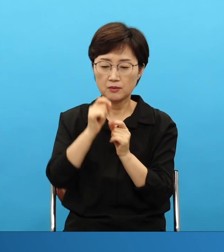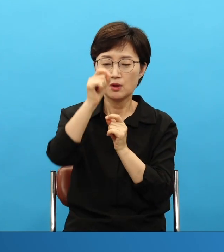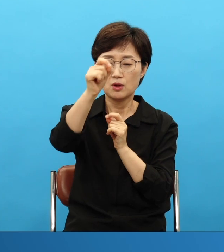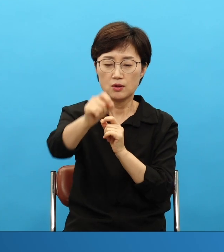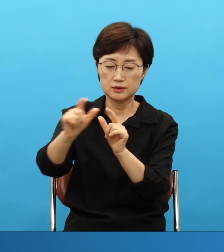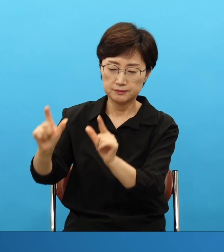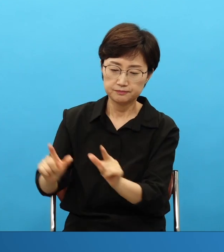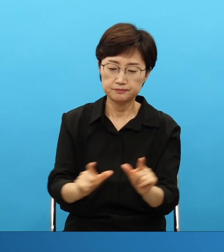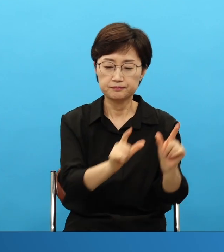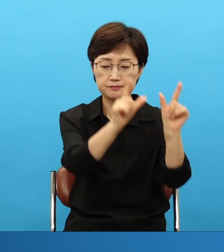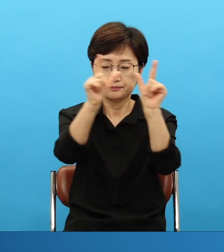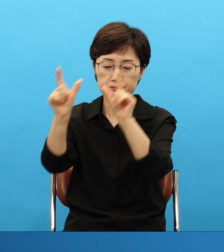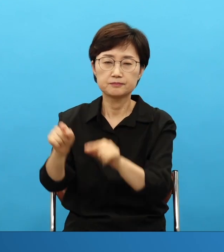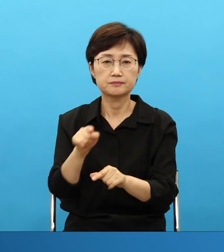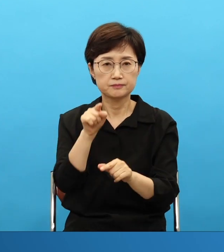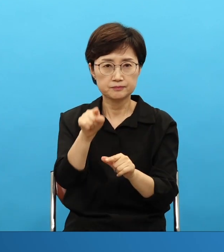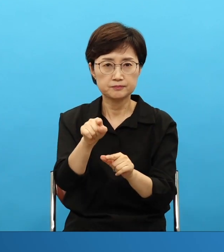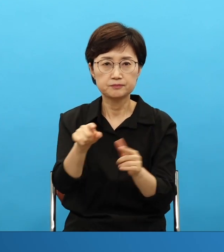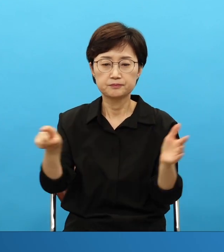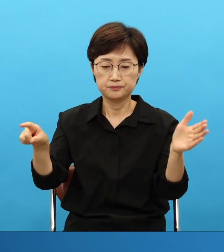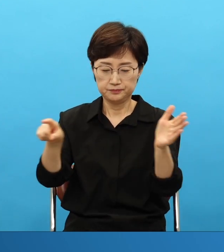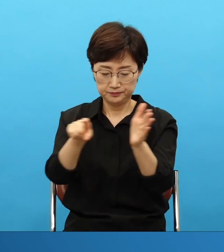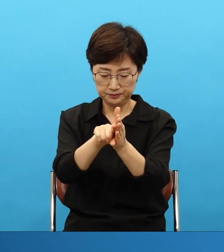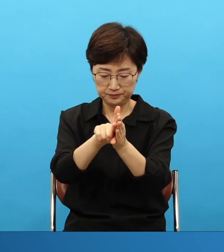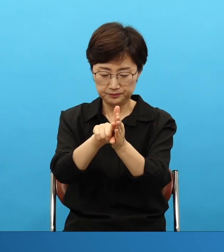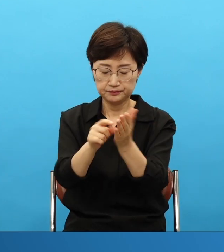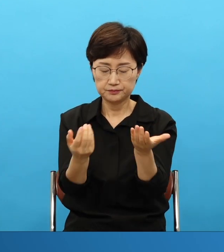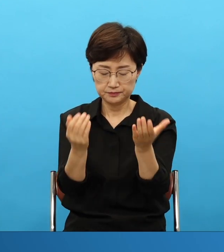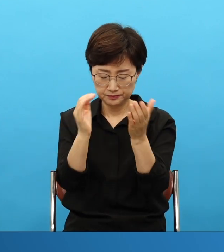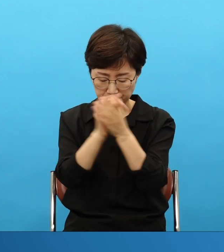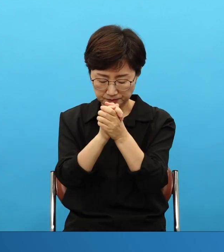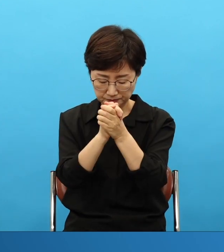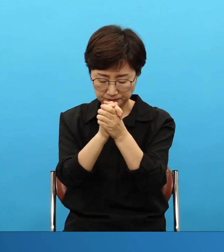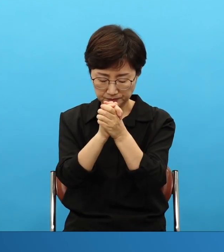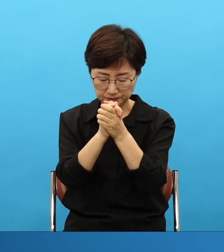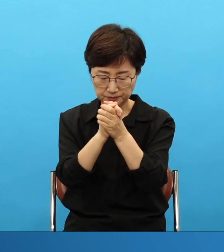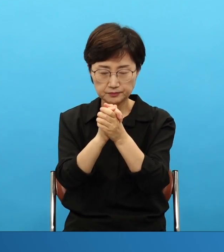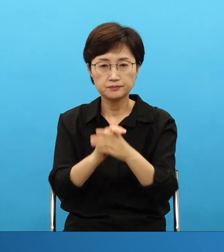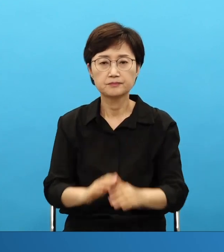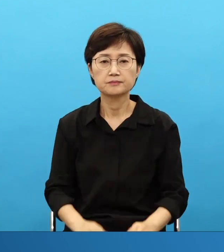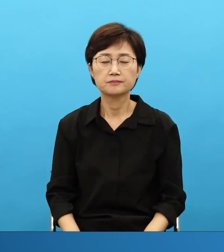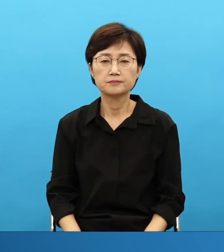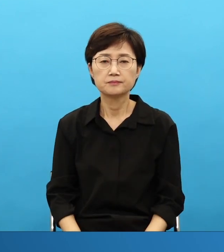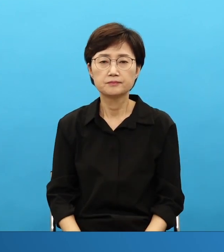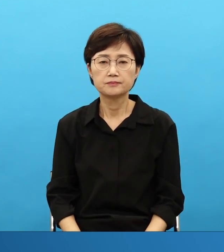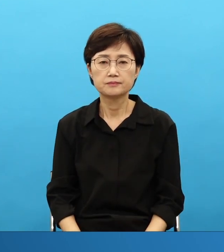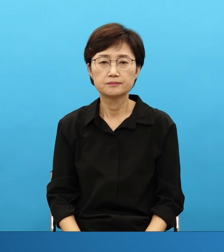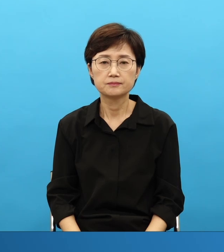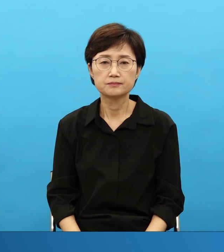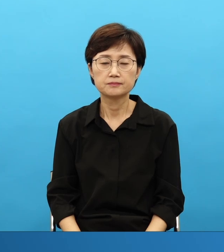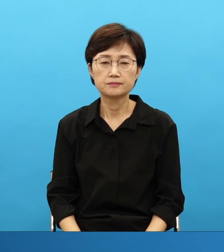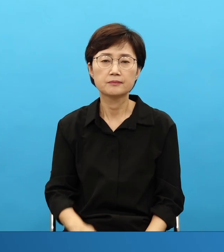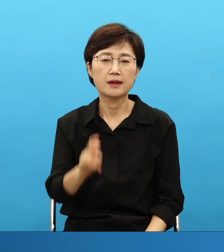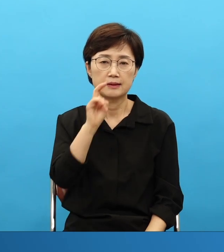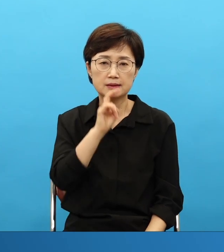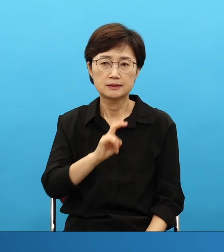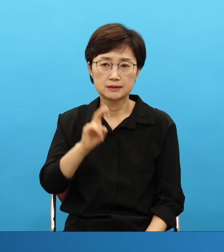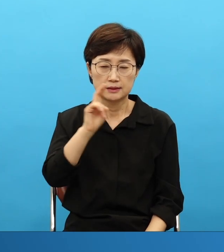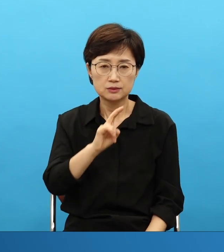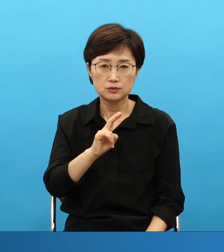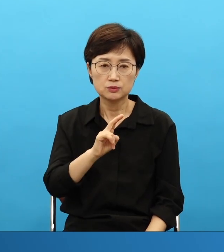다시 사는 것과 영원히 사는 것을 믿사옵나이다 아멘 찬송가